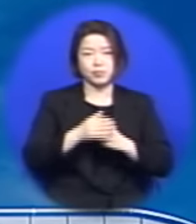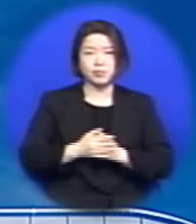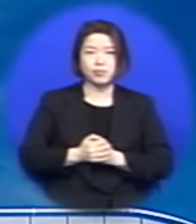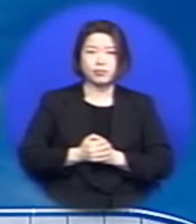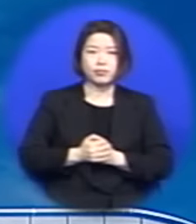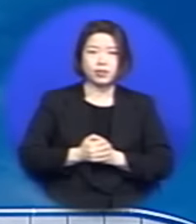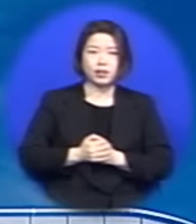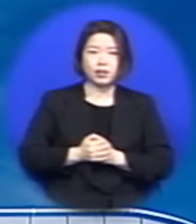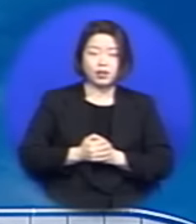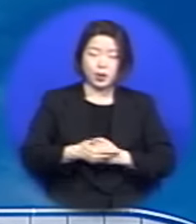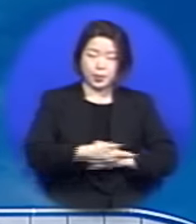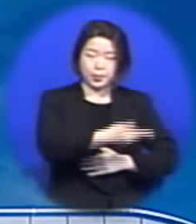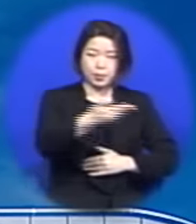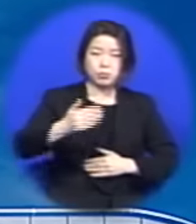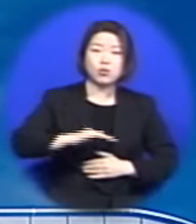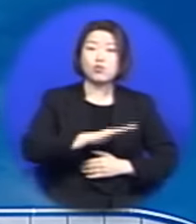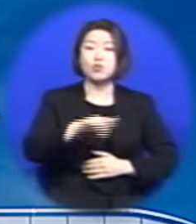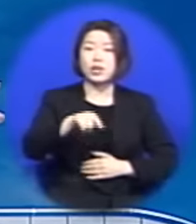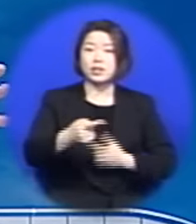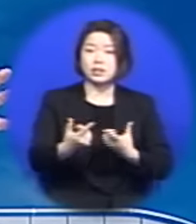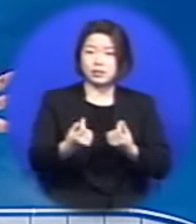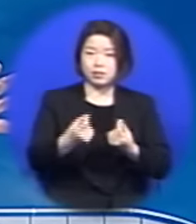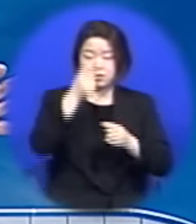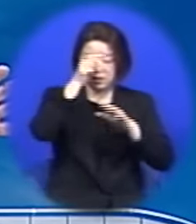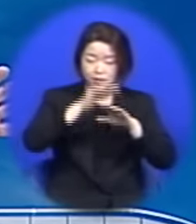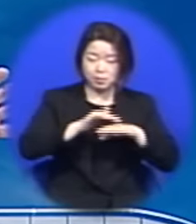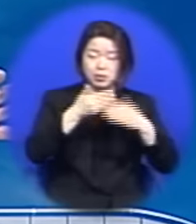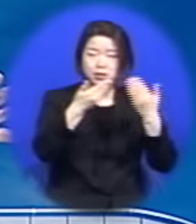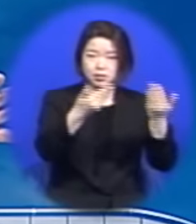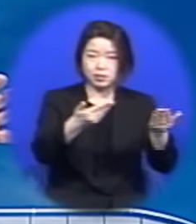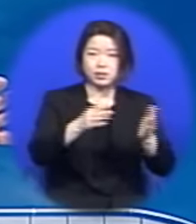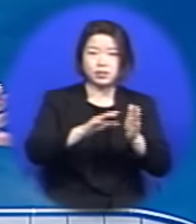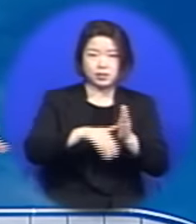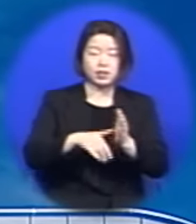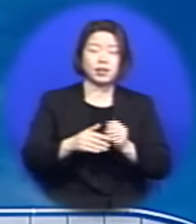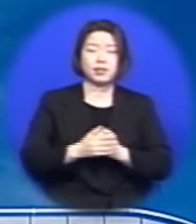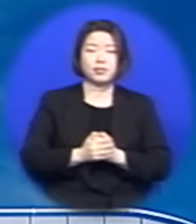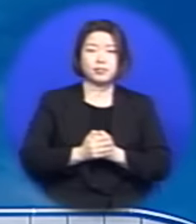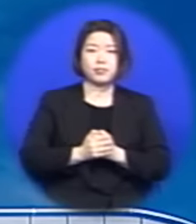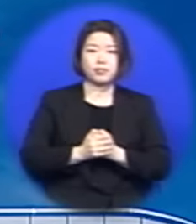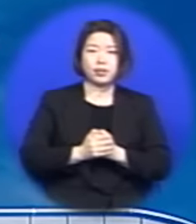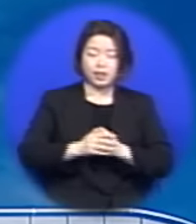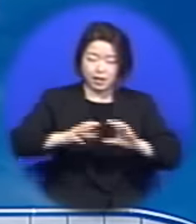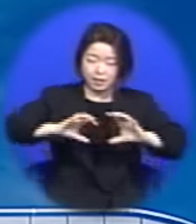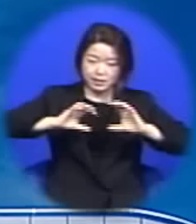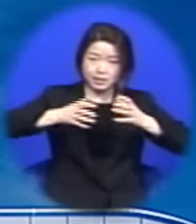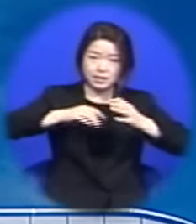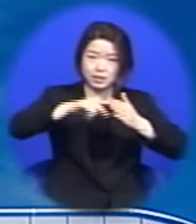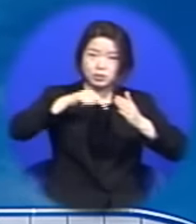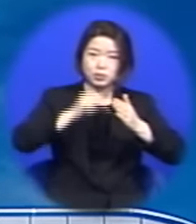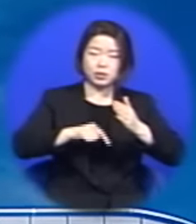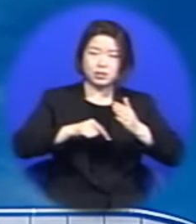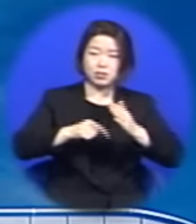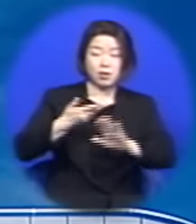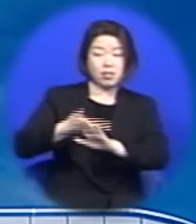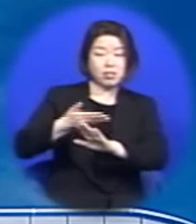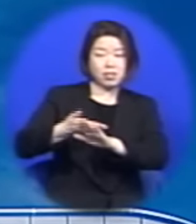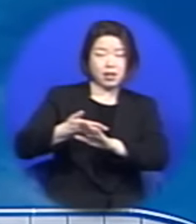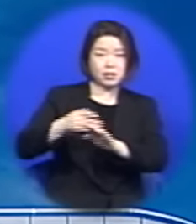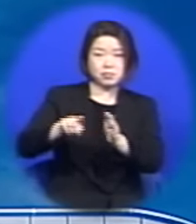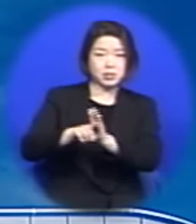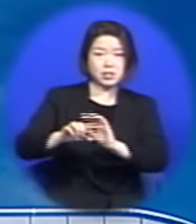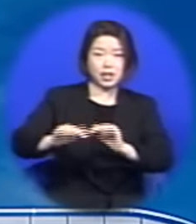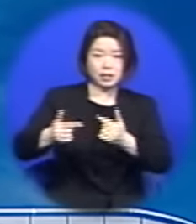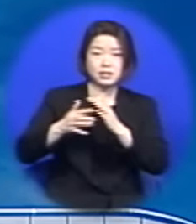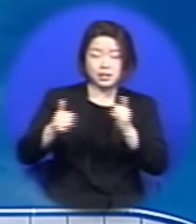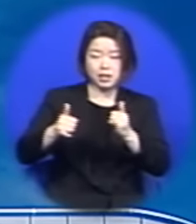거죠 여러분 우리가 이렇게 예배를 드리면서 세상에서 비기도 교인에게 그런 모습으로